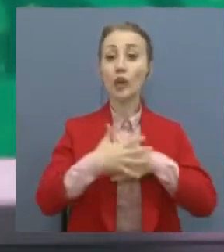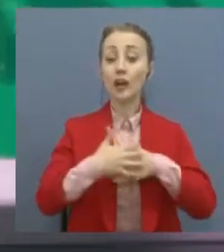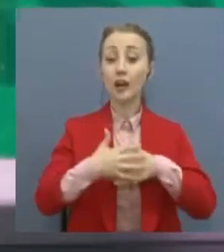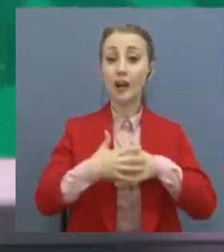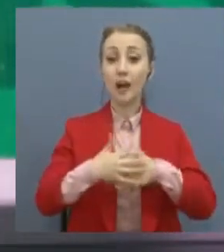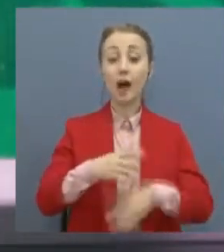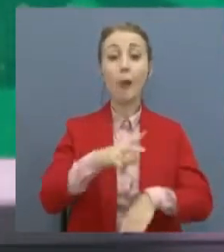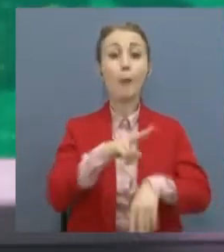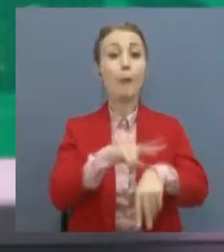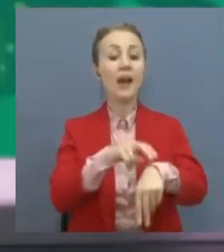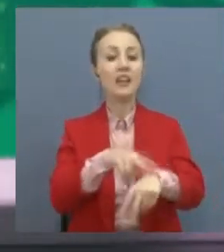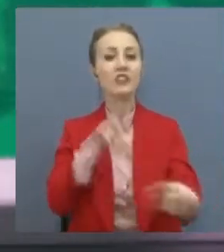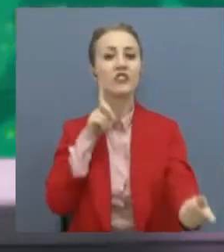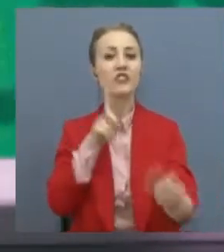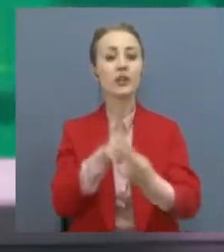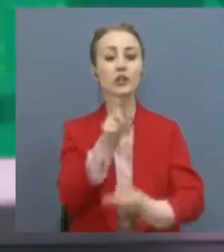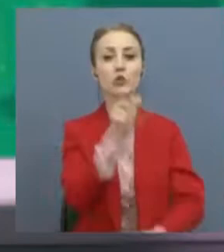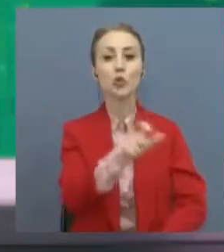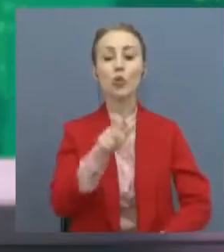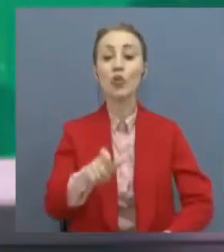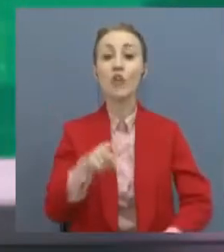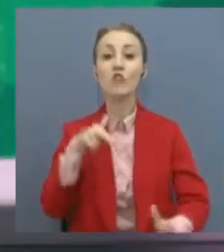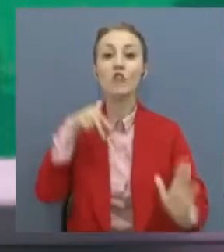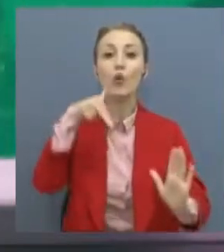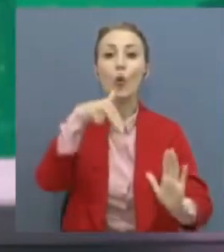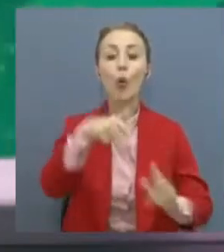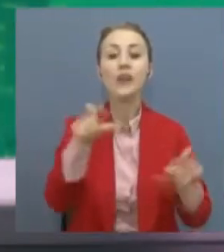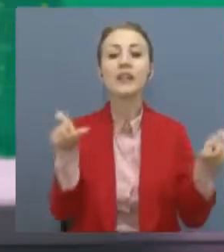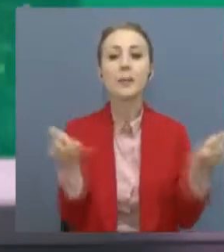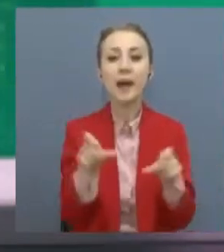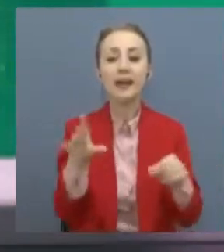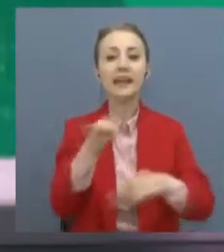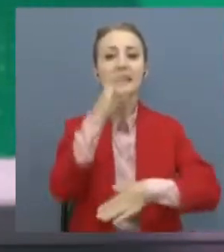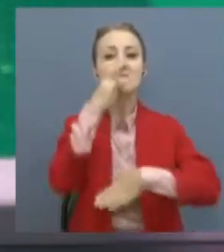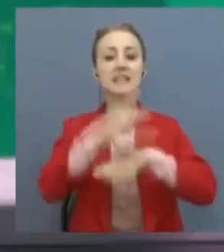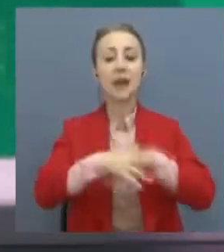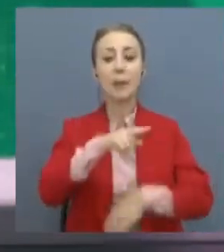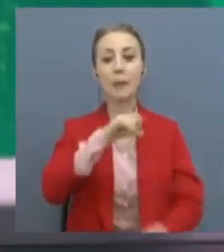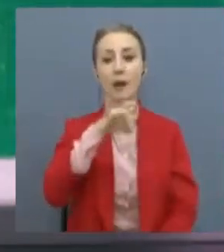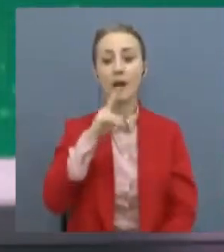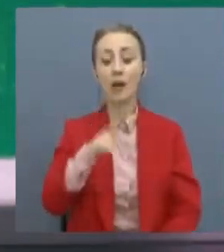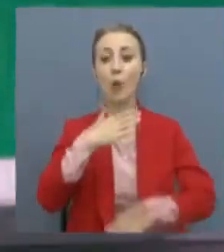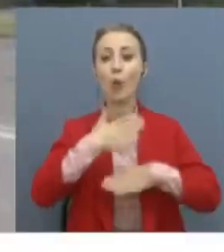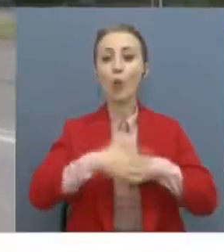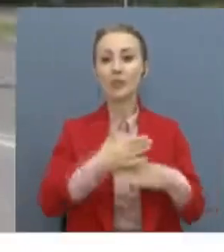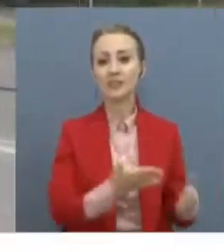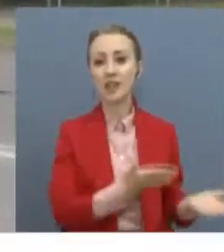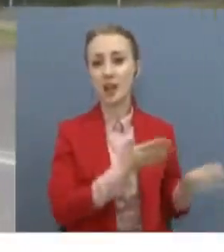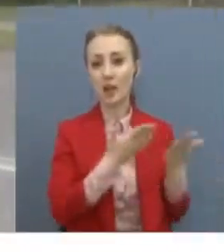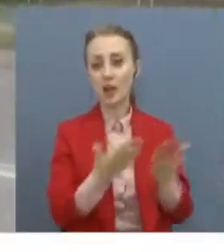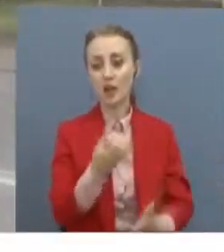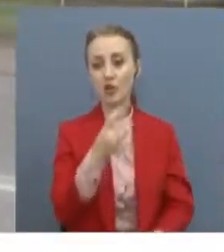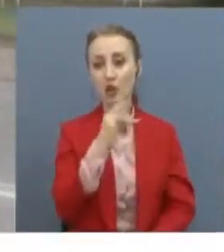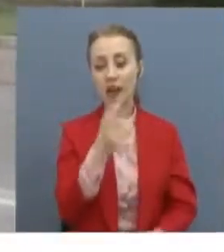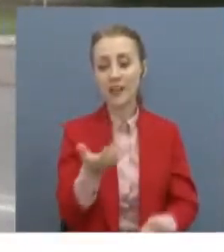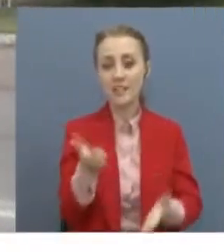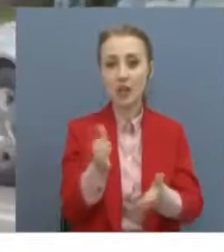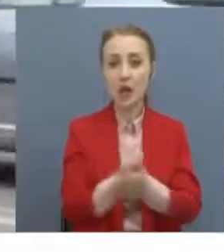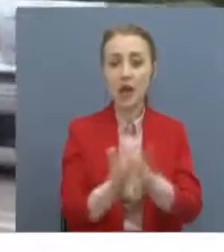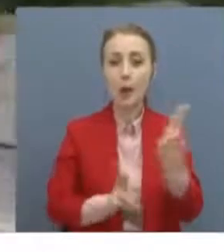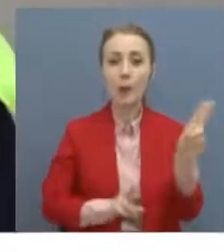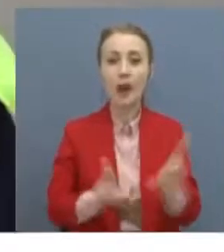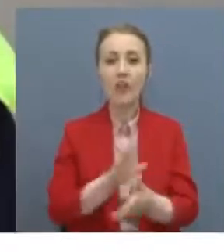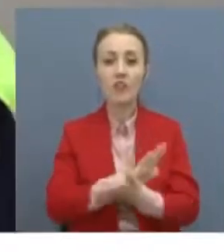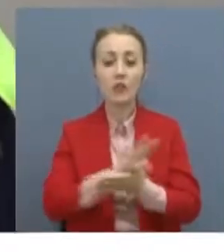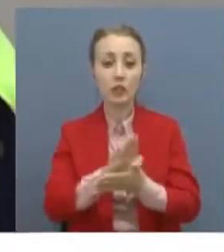аумағында, сондай-ақ көшелерде тұрғындарға карантин уақытындағы сақтық шараларын ескертіп, қорғаныс құралдарын ұсынды. Балалар мен зейнеткерлерге